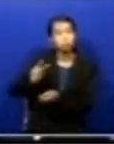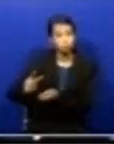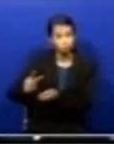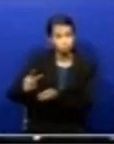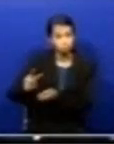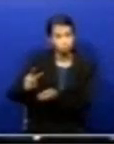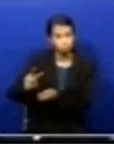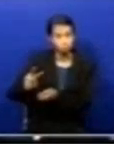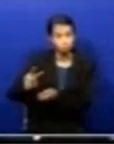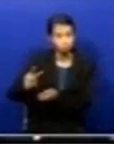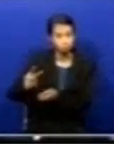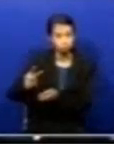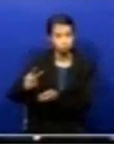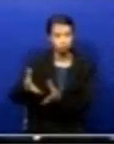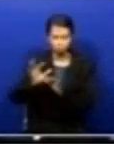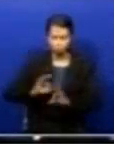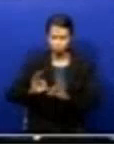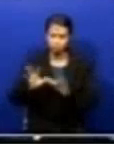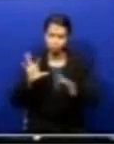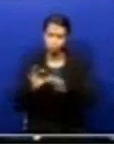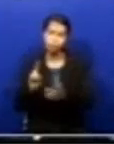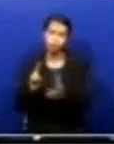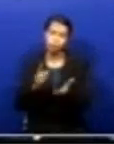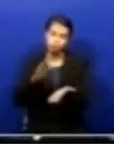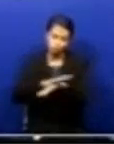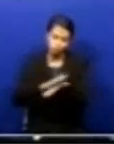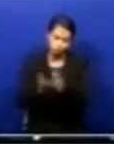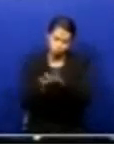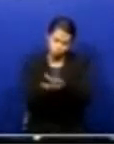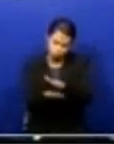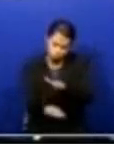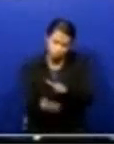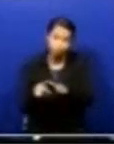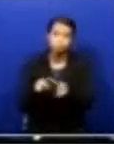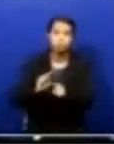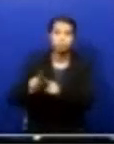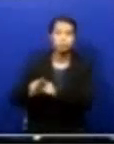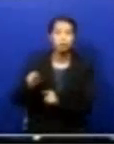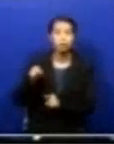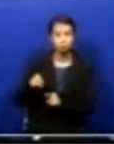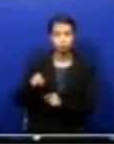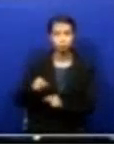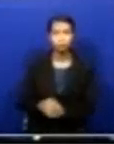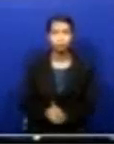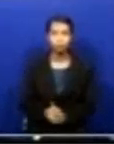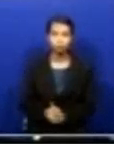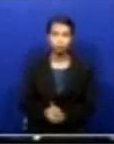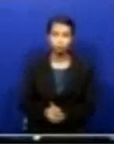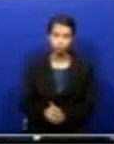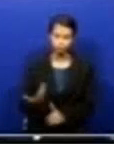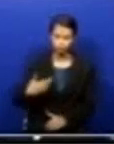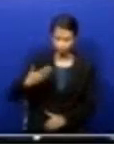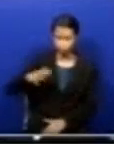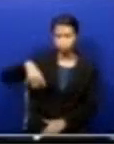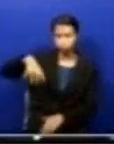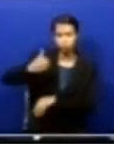ยเฉพาะซึ่งเอกสารนี้ได้ขอมาในชั้นกรรมาธิการนะครับท่านผู้อำนวยการสำนักงบประมาณท่